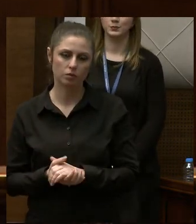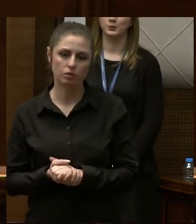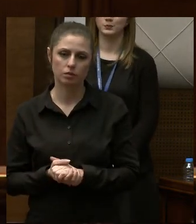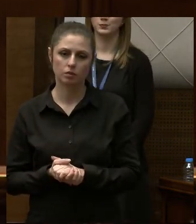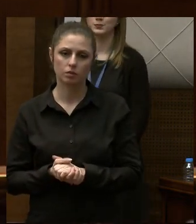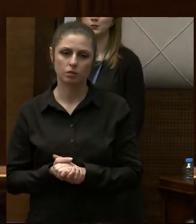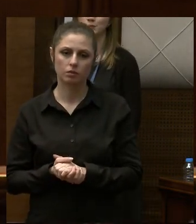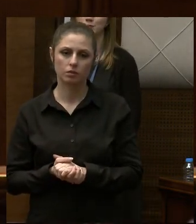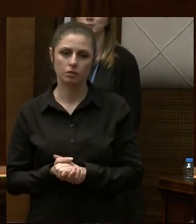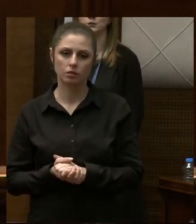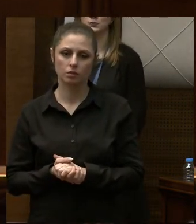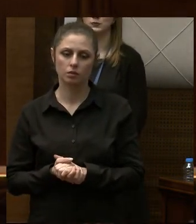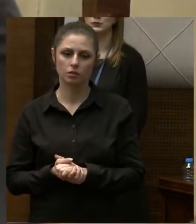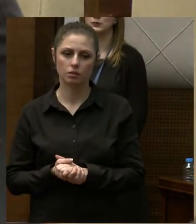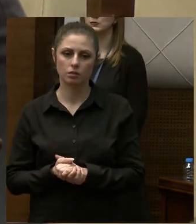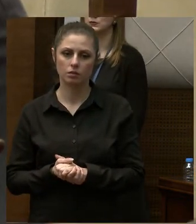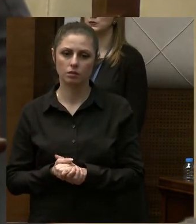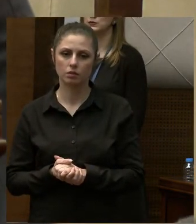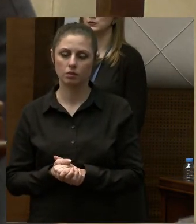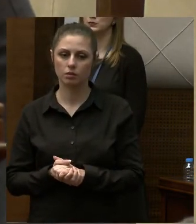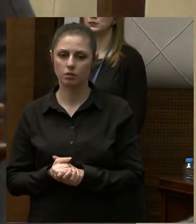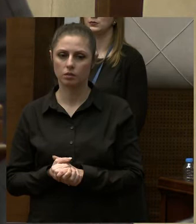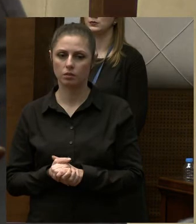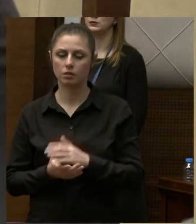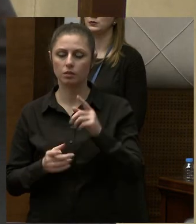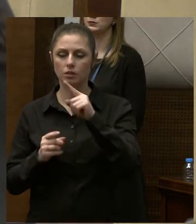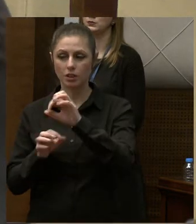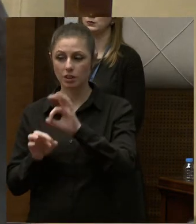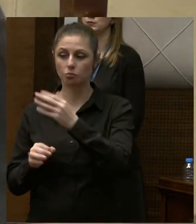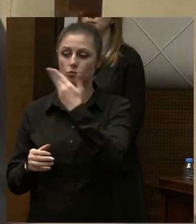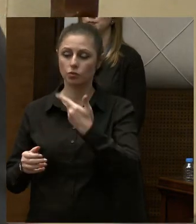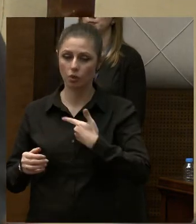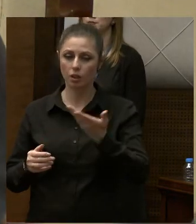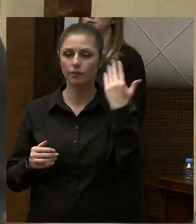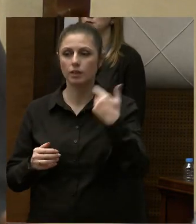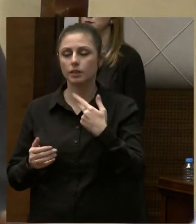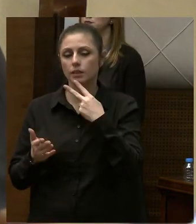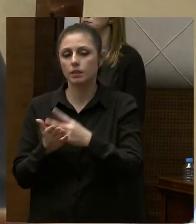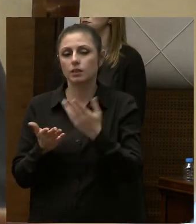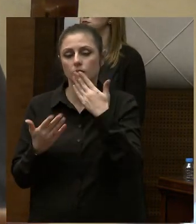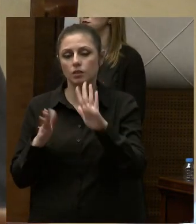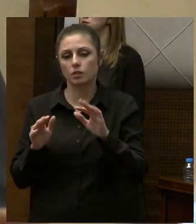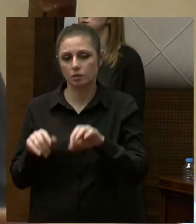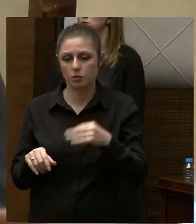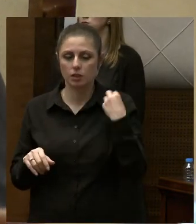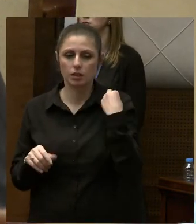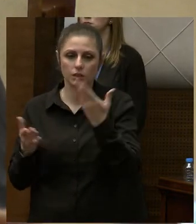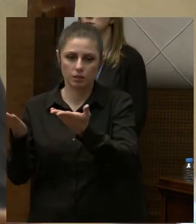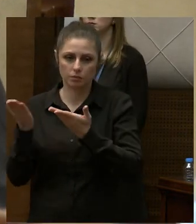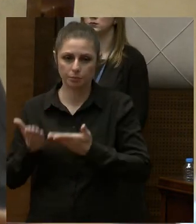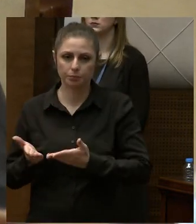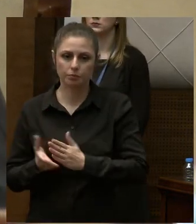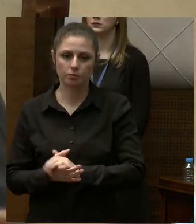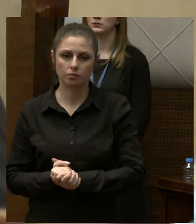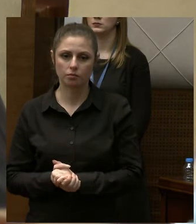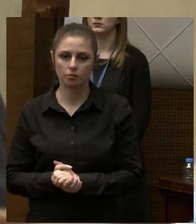herhalde bizim, ki bize bunu şu anda ifade edildi. Daha önceden bilsek ona göre bir karar verme, yani bize ek gündem olarak da geldi. Bize de yeni geldi canım. Evet.